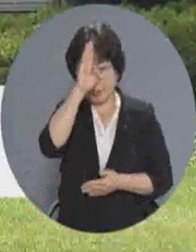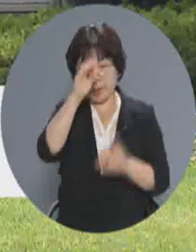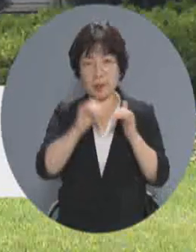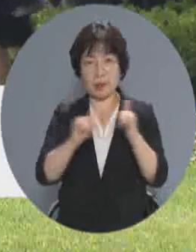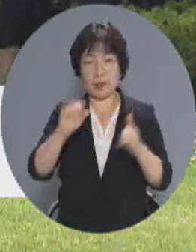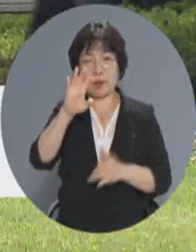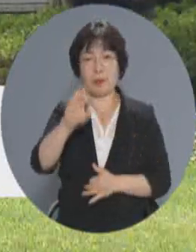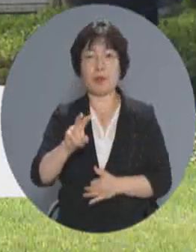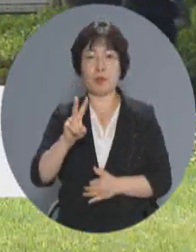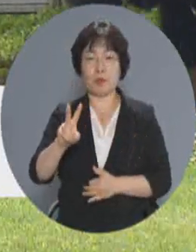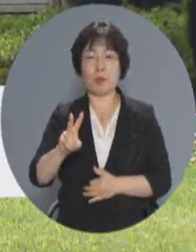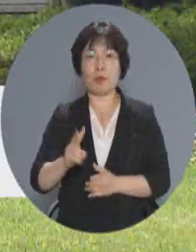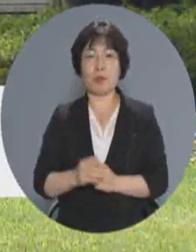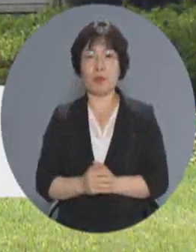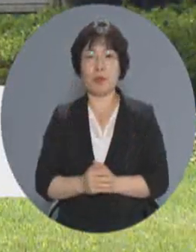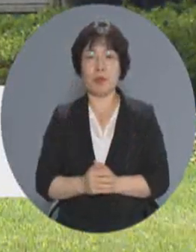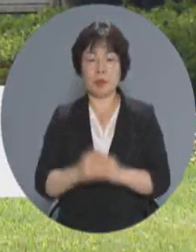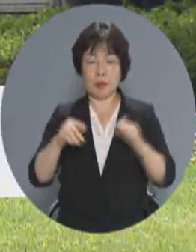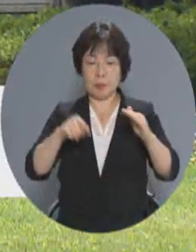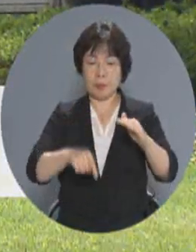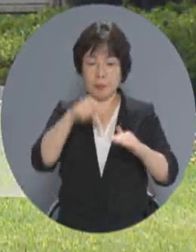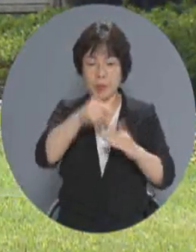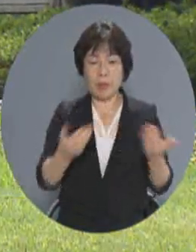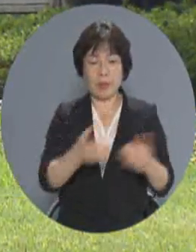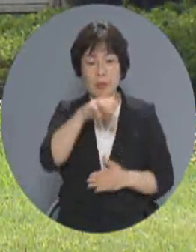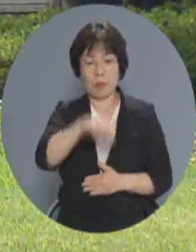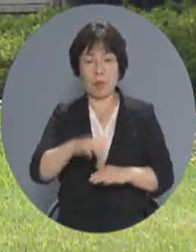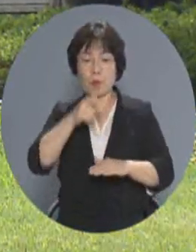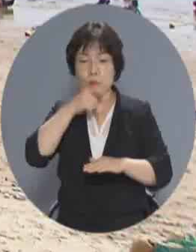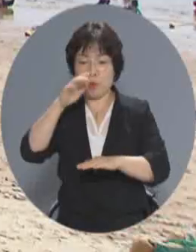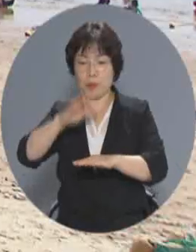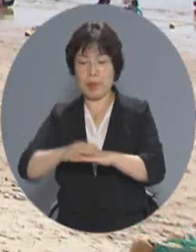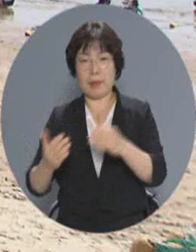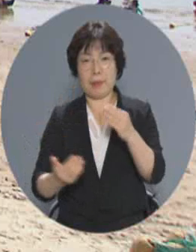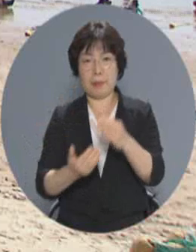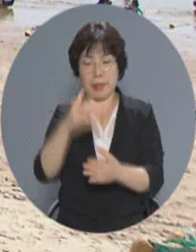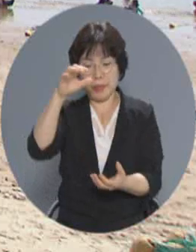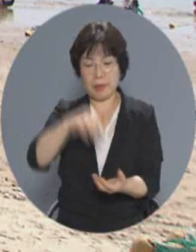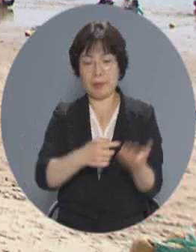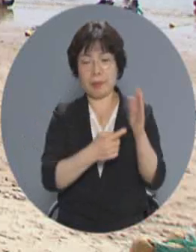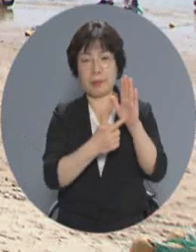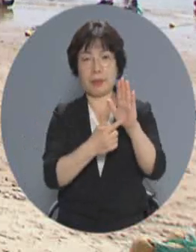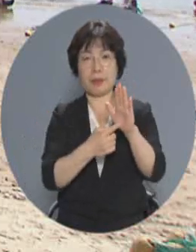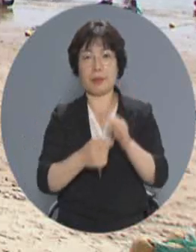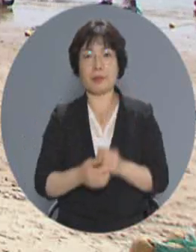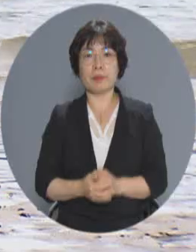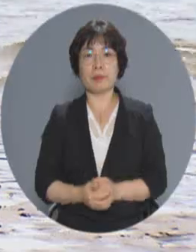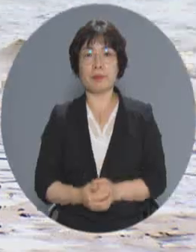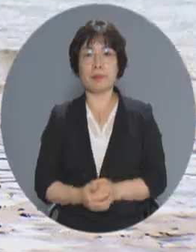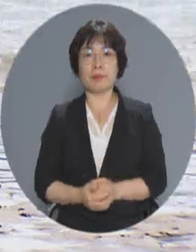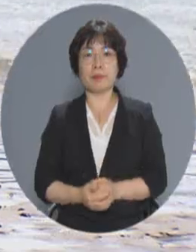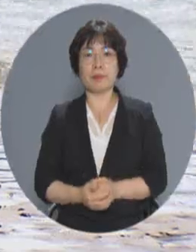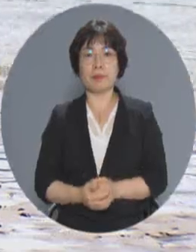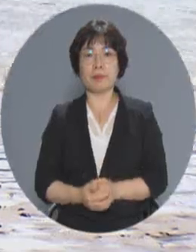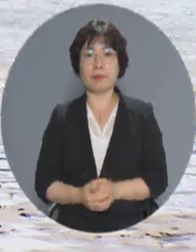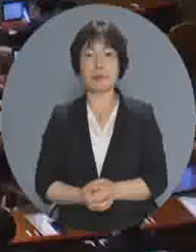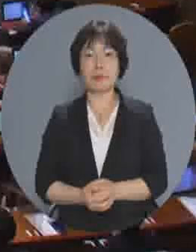모두 42명으로 실내외 작업장과 논밭에서 발생한 것으로 집계됐습니다.